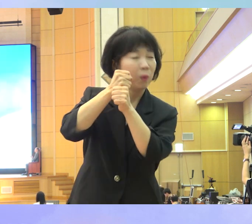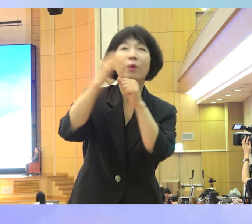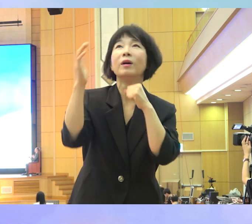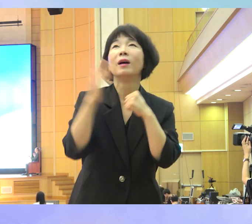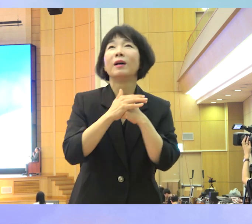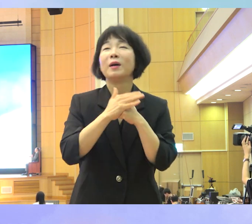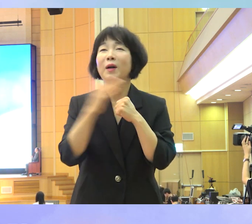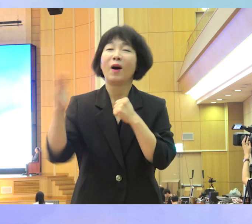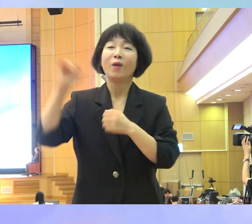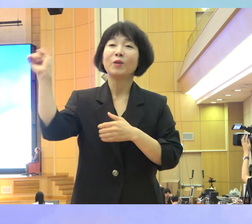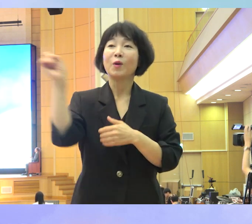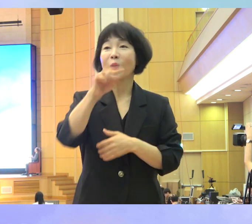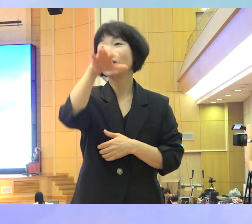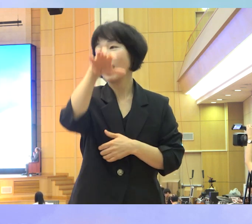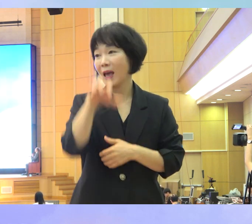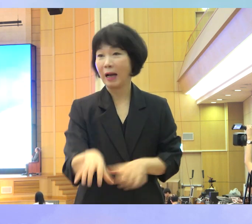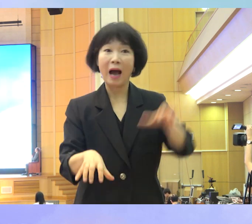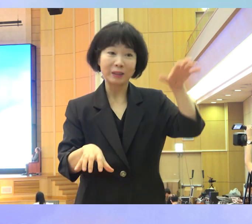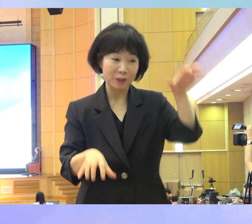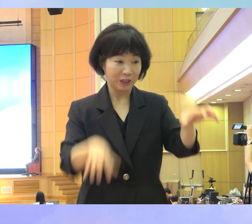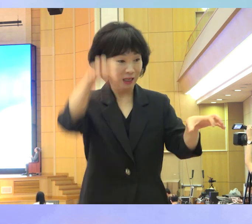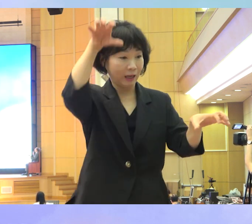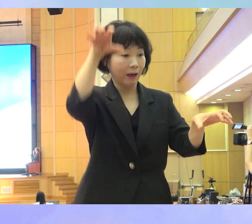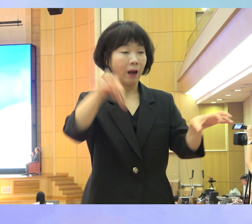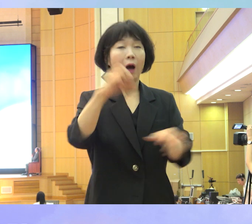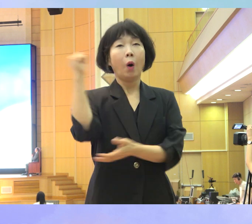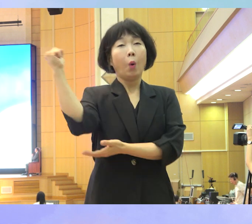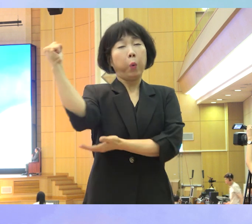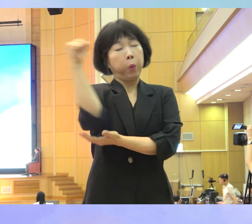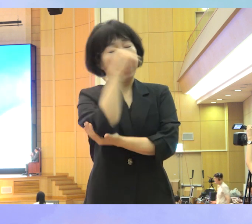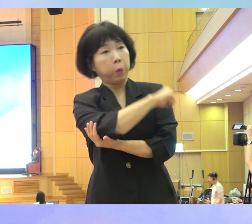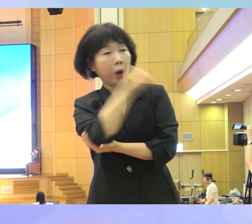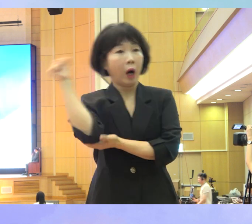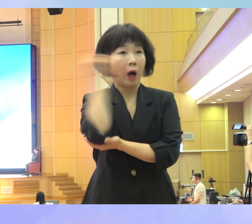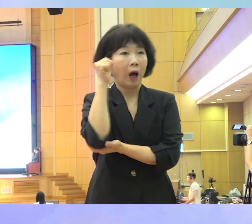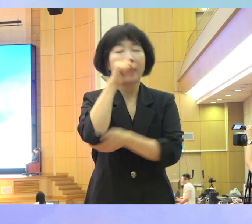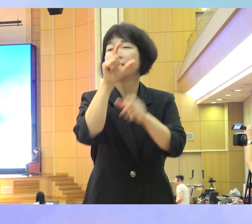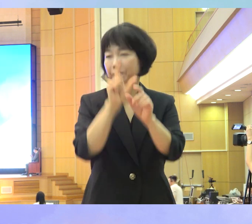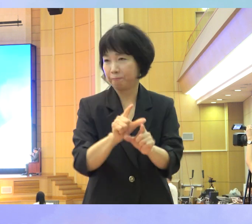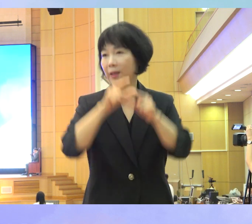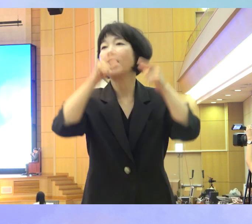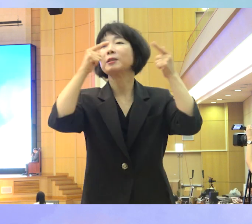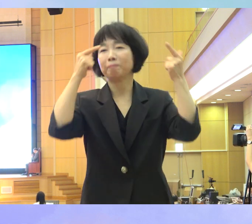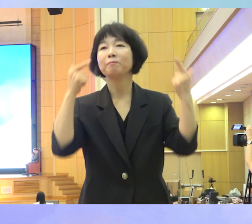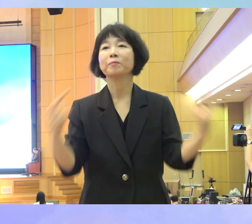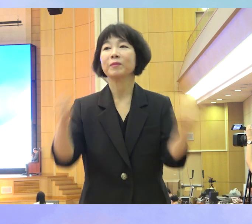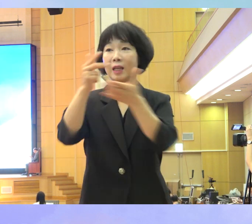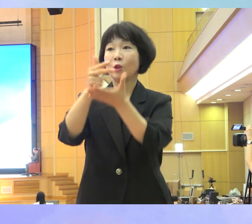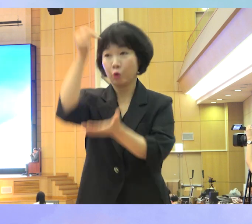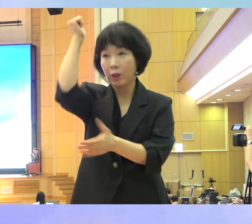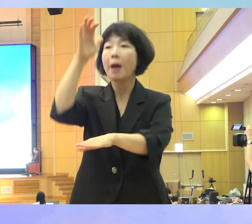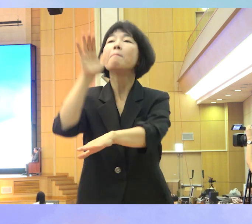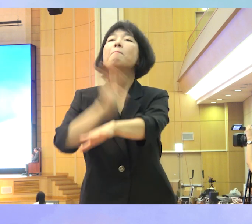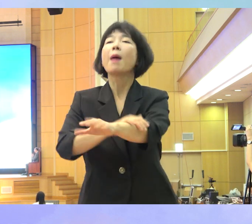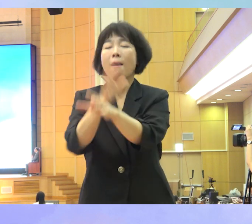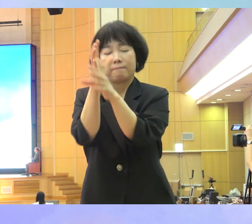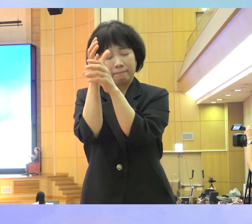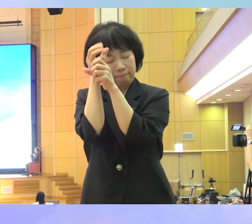붙드시니 어느 곳에 가든지 요동하지 않으는 주의